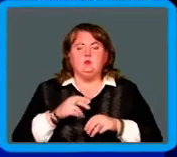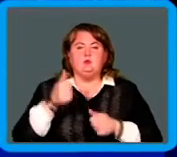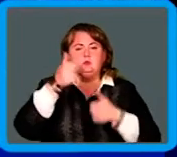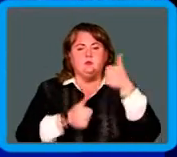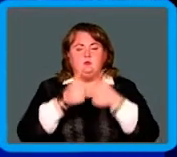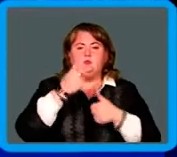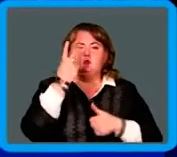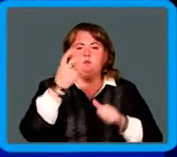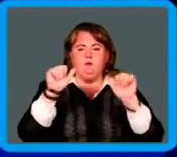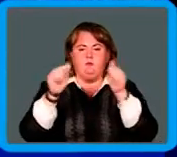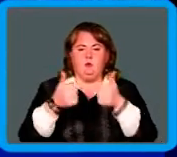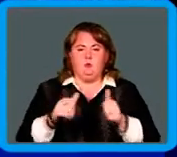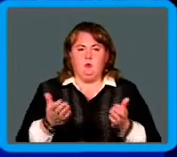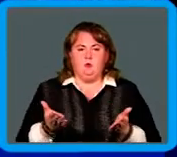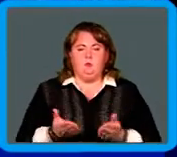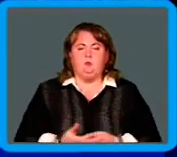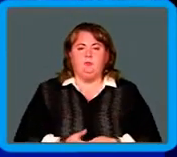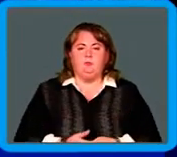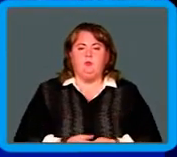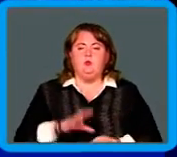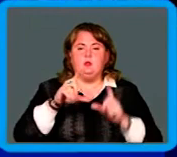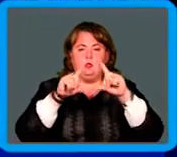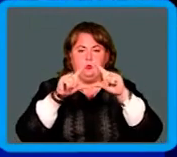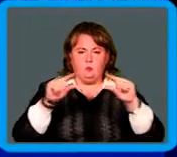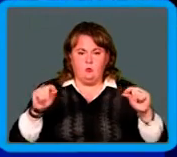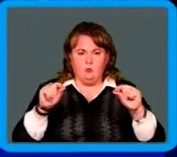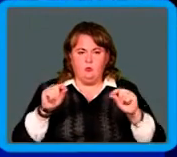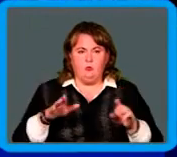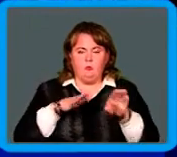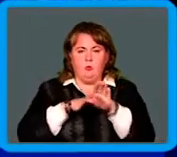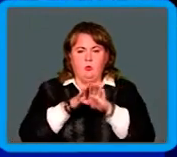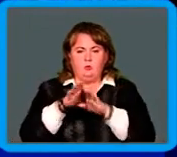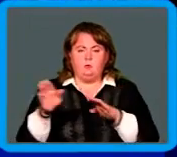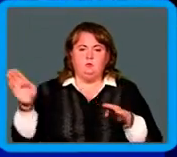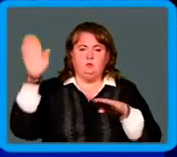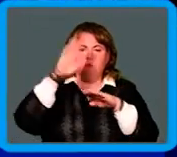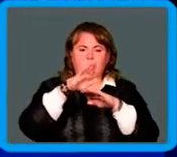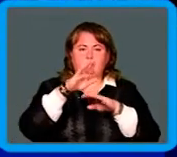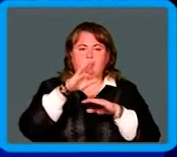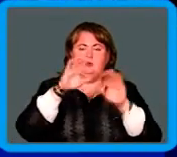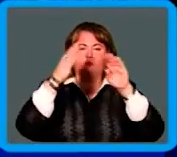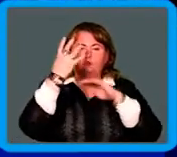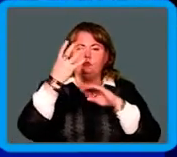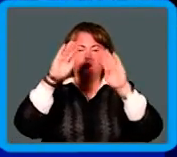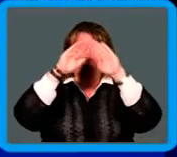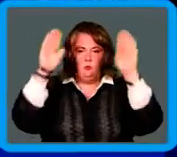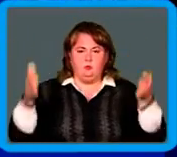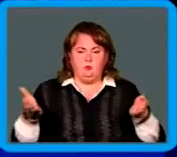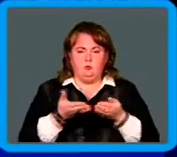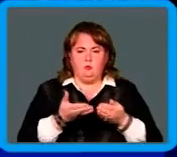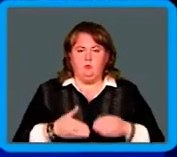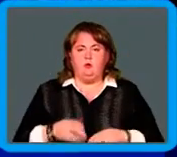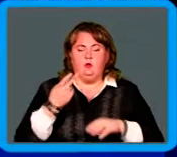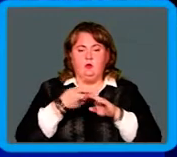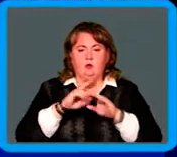и треугольник полностью поместился в четырехугольнике в данном случае мы скажем